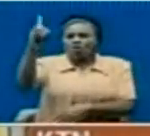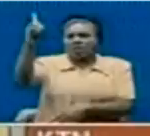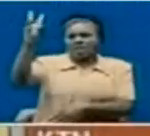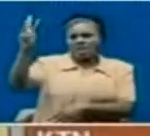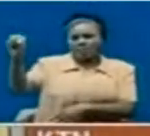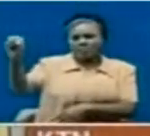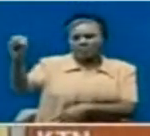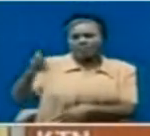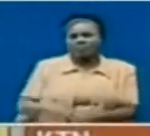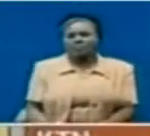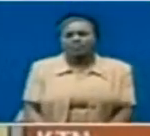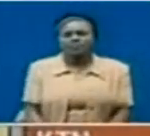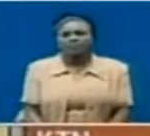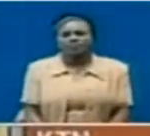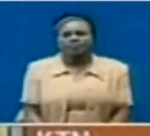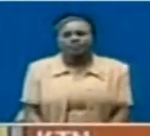ODM.